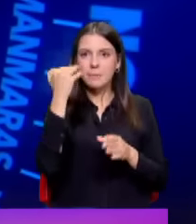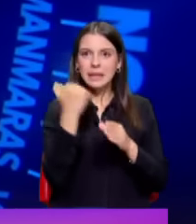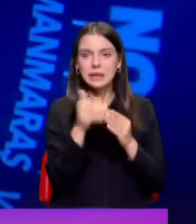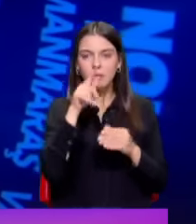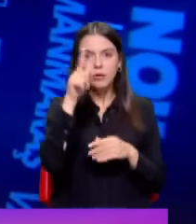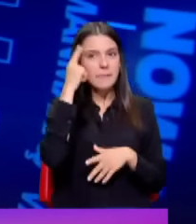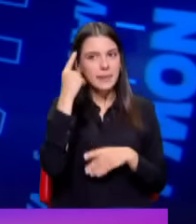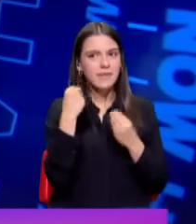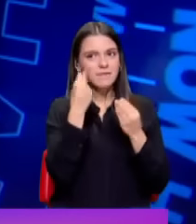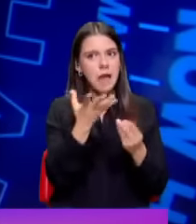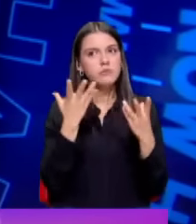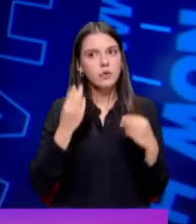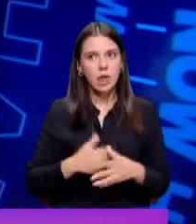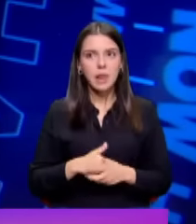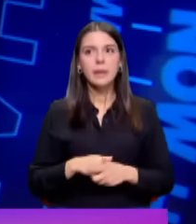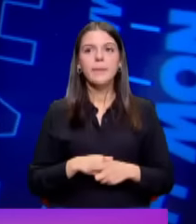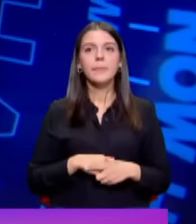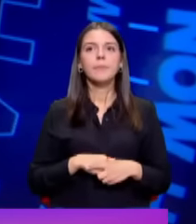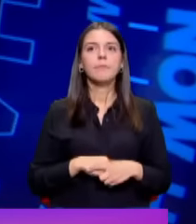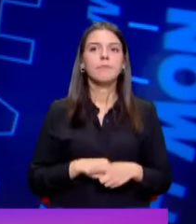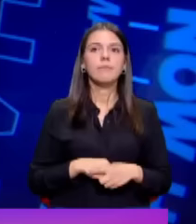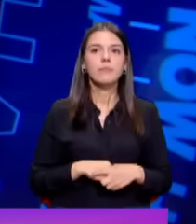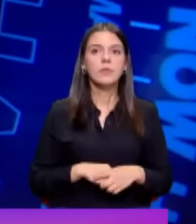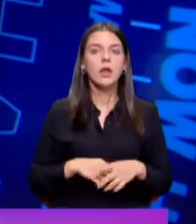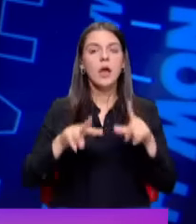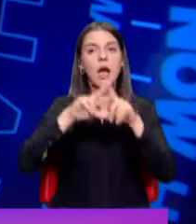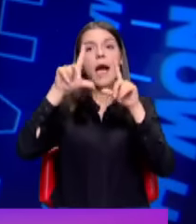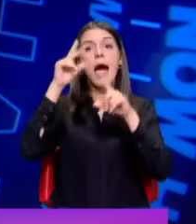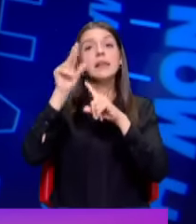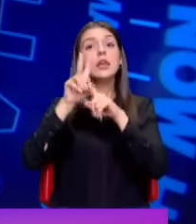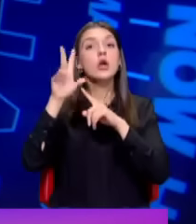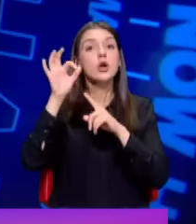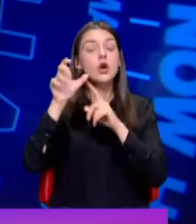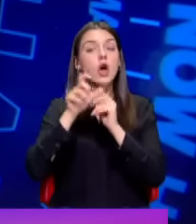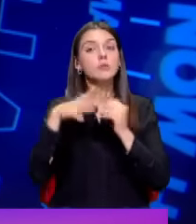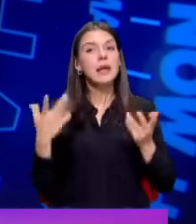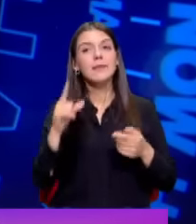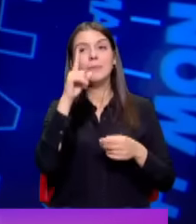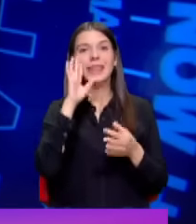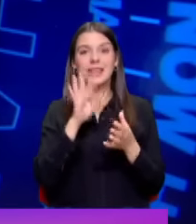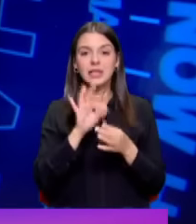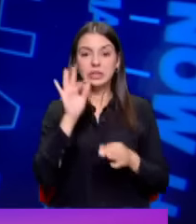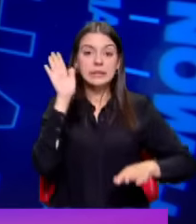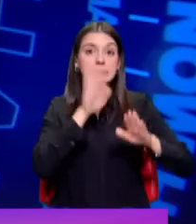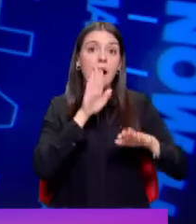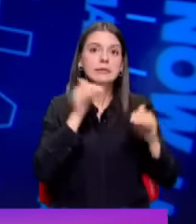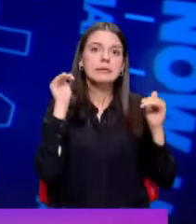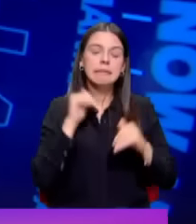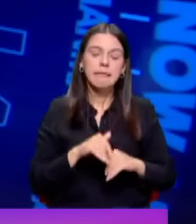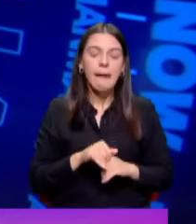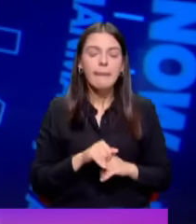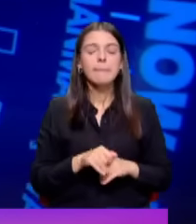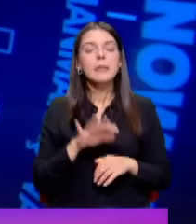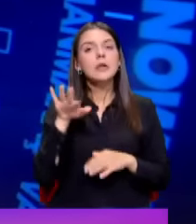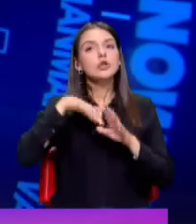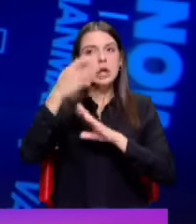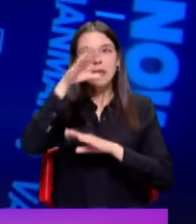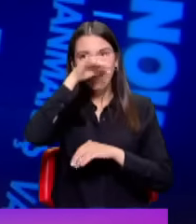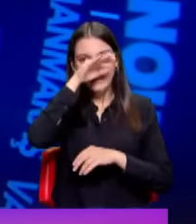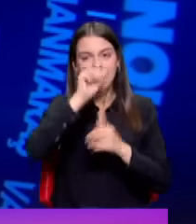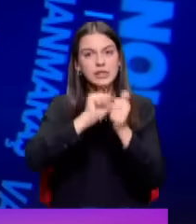bu bilgiyi de aktarmış olalım. Ali Koç maalesef bir kişinin saldırısına uğradı. Sonrasında Fenerbahçe